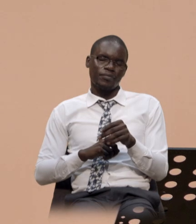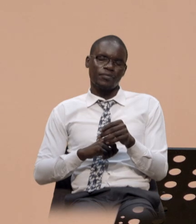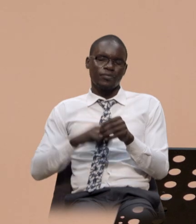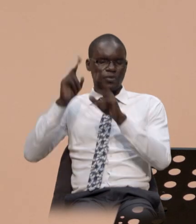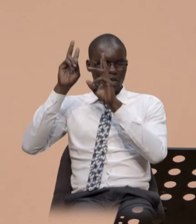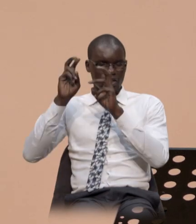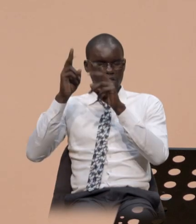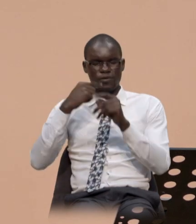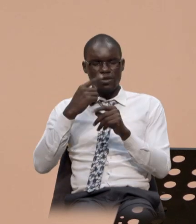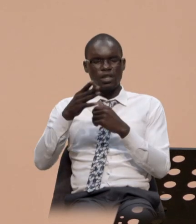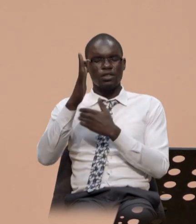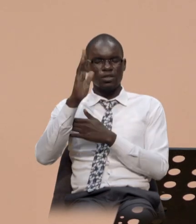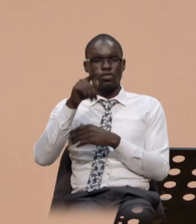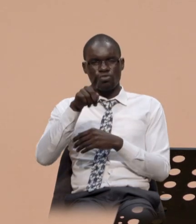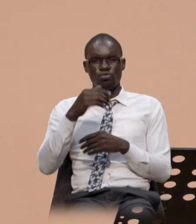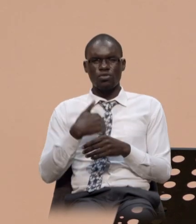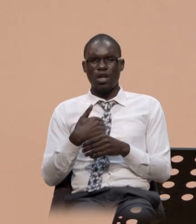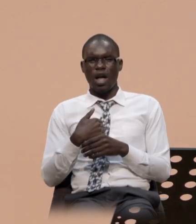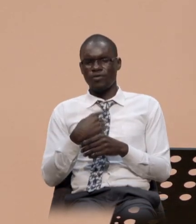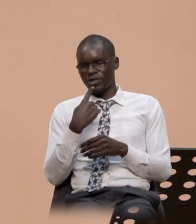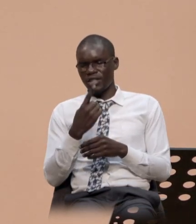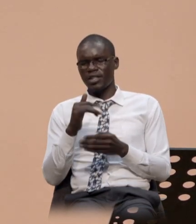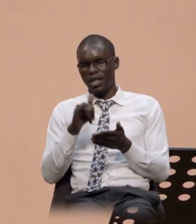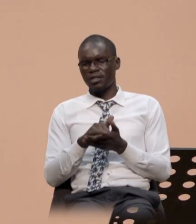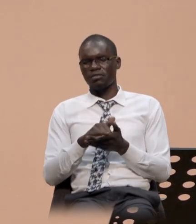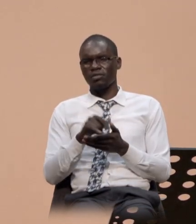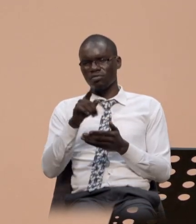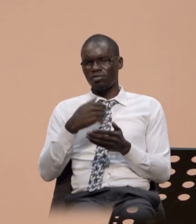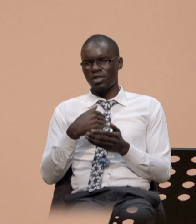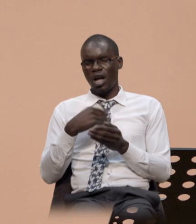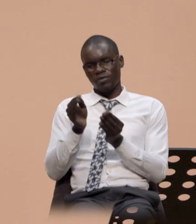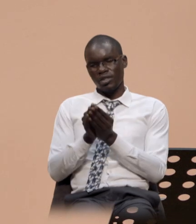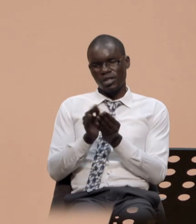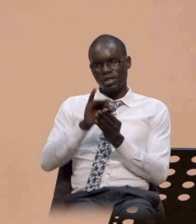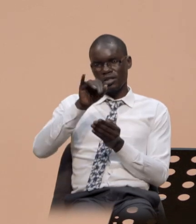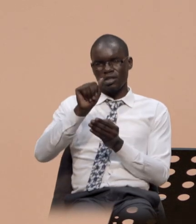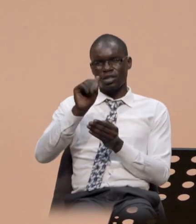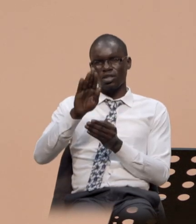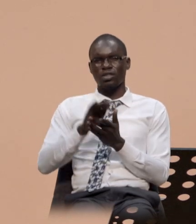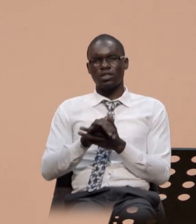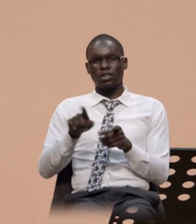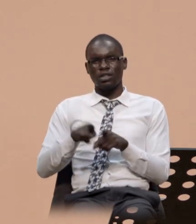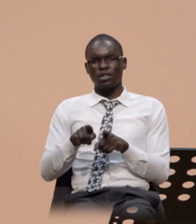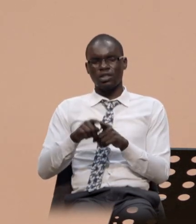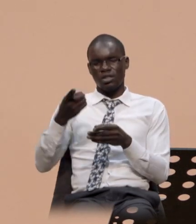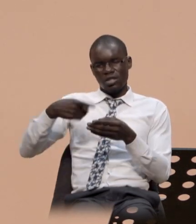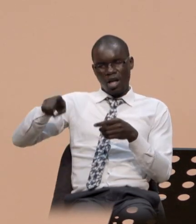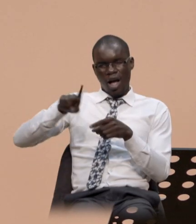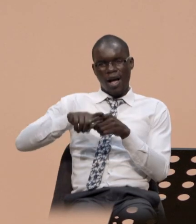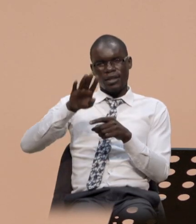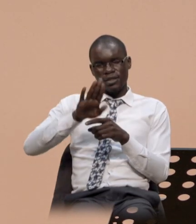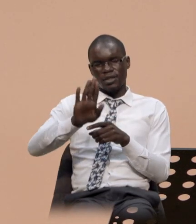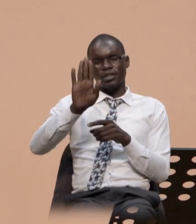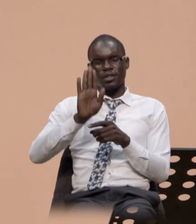alimjaribu akamuelezea Mungu ya kwamba wewe unasema tu kwa sababu umemtunza Ayubu, umeongeza mali